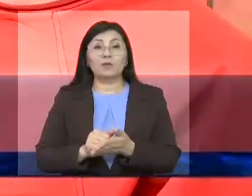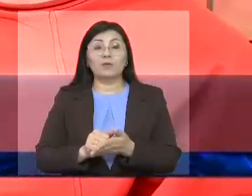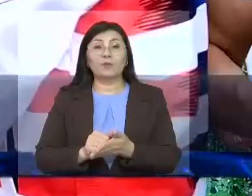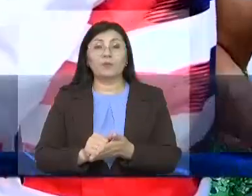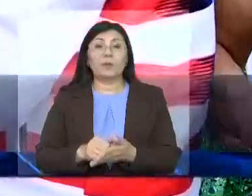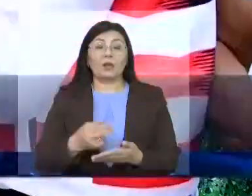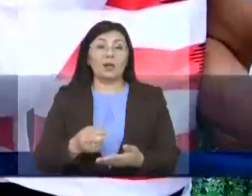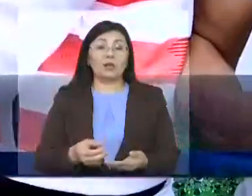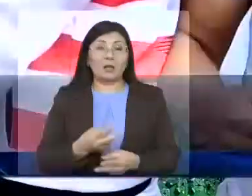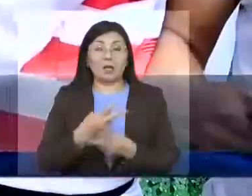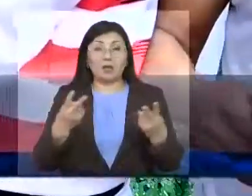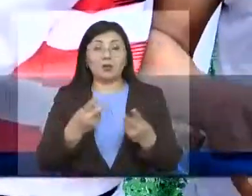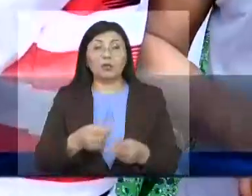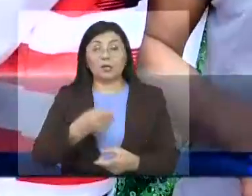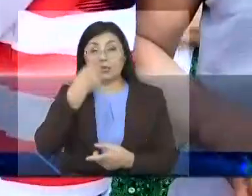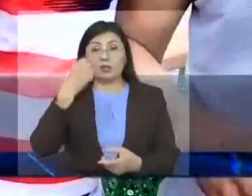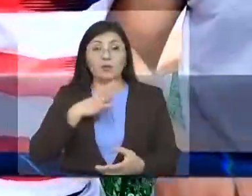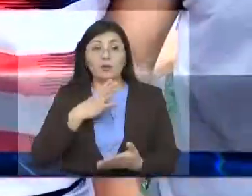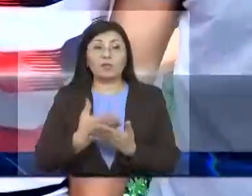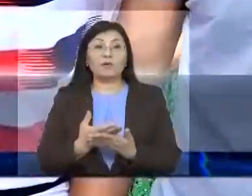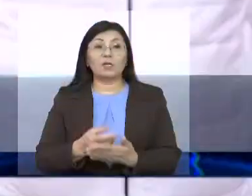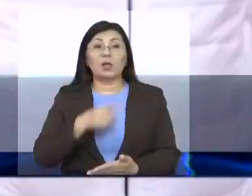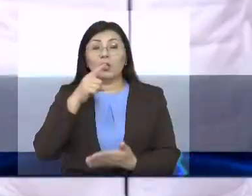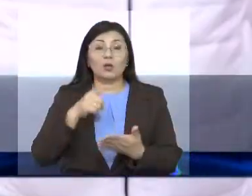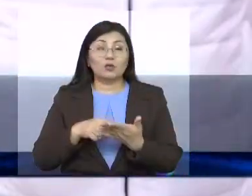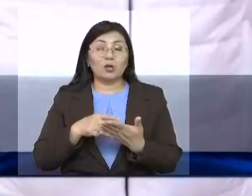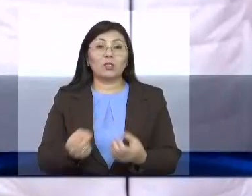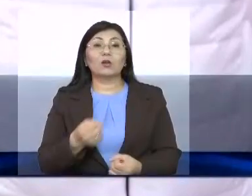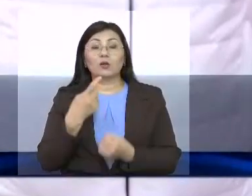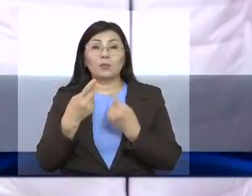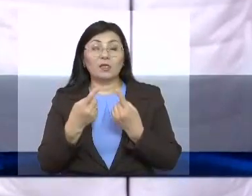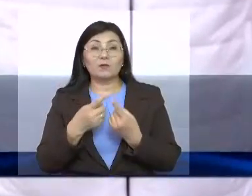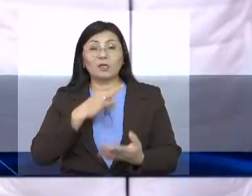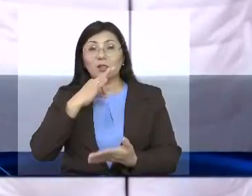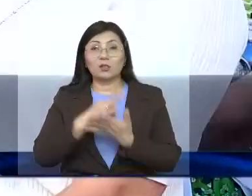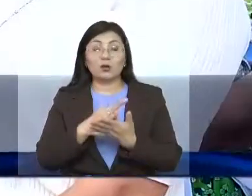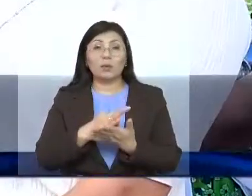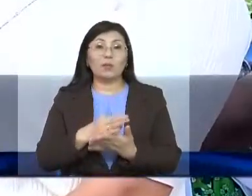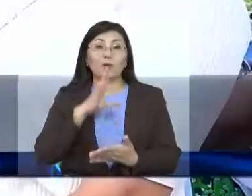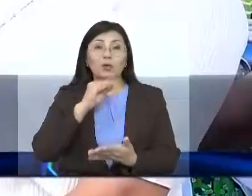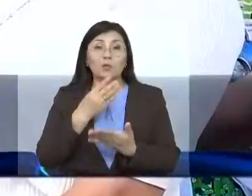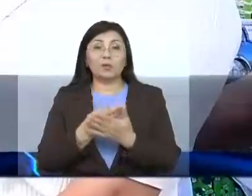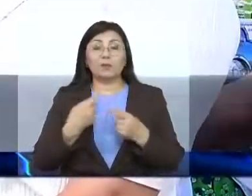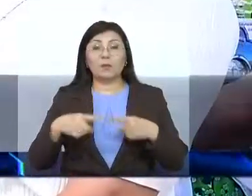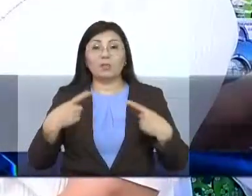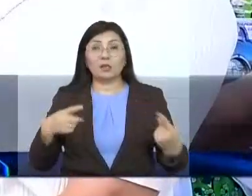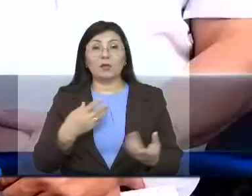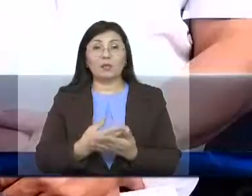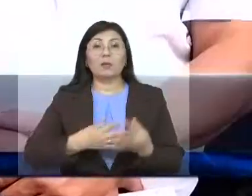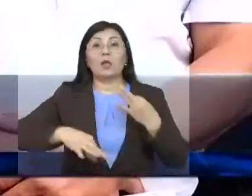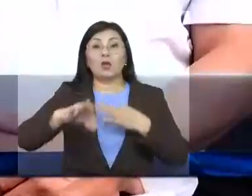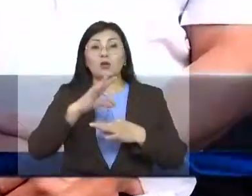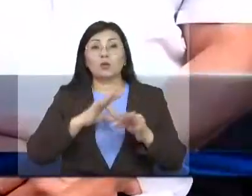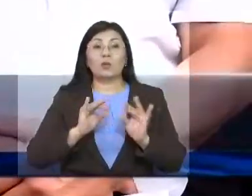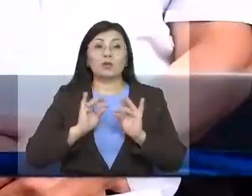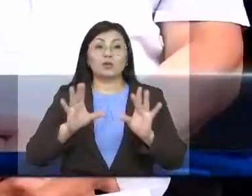ескертулер беріледі. Экспедицияның әр мүшесіне жеке қояр сауалы туындағандар да сұрақтарына жауап алып үлгерді. Ал өзгелері игілігі мол жобамен